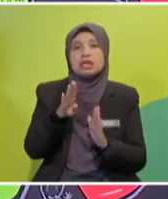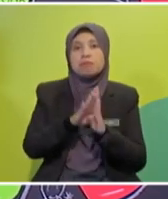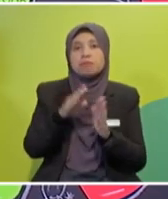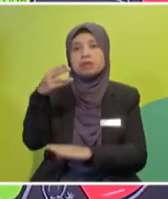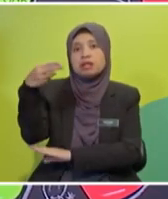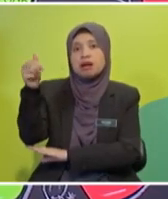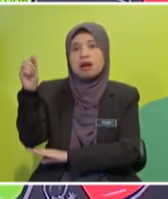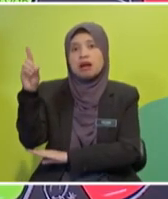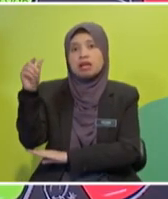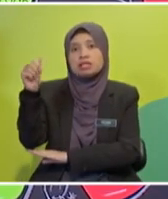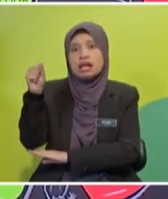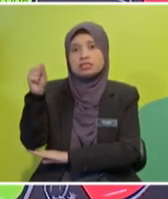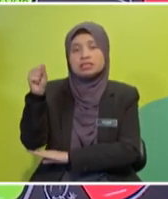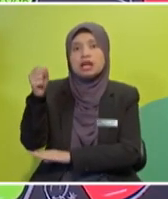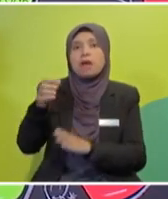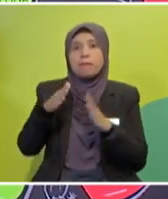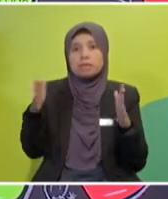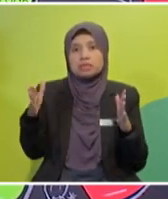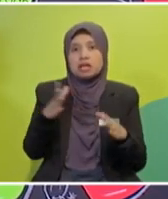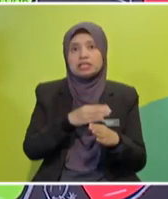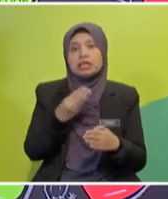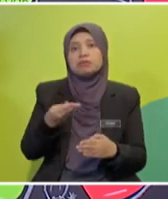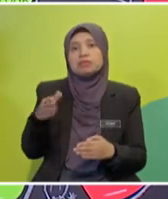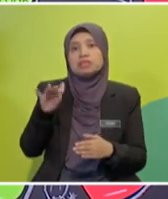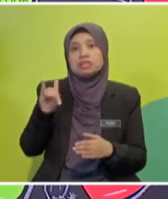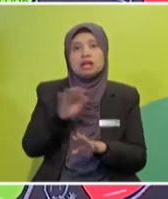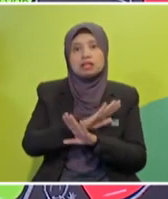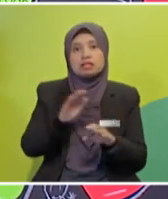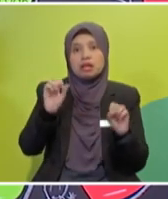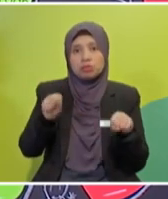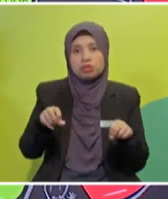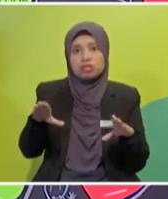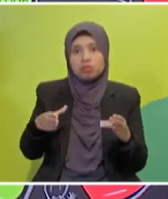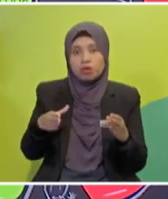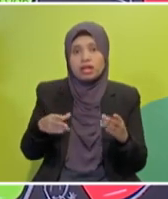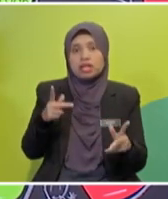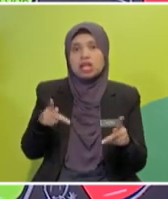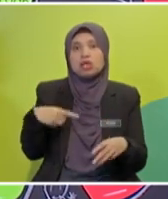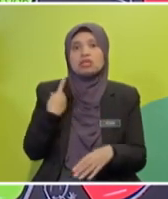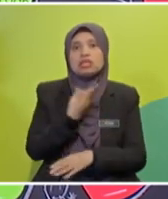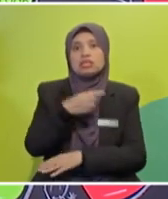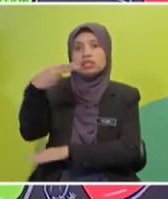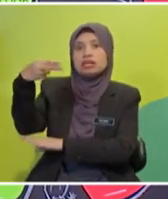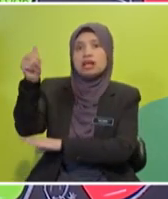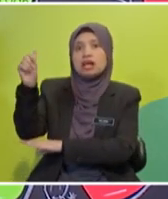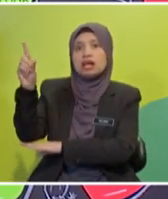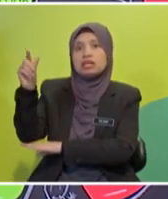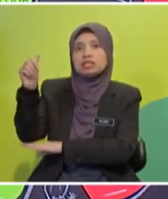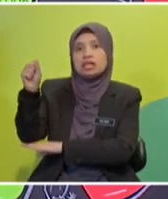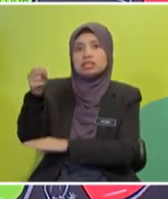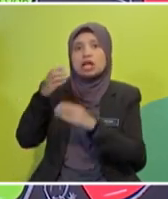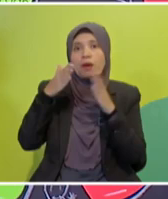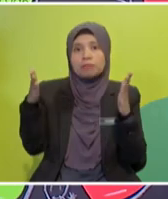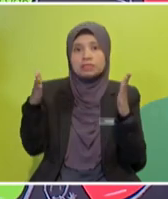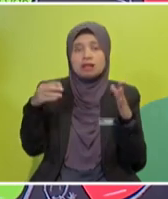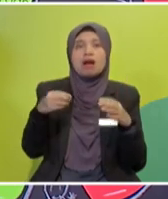apa perkara yang kita tidak boleh buat, kita tidak boleh lakukan sepanjang kita berhadas besar, dan juga bagaimana Ustazah dah ajar